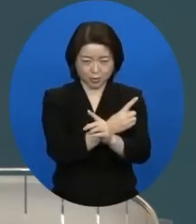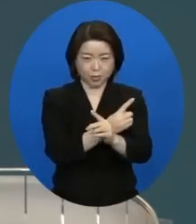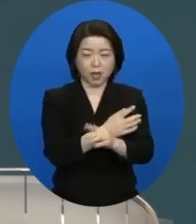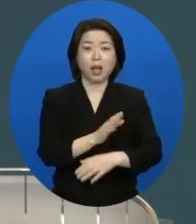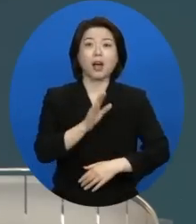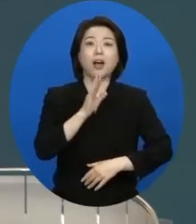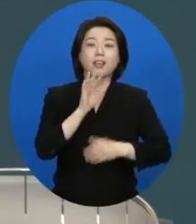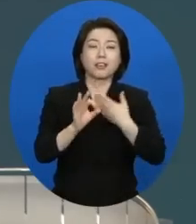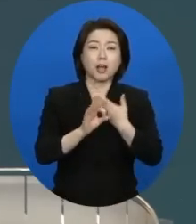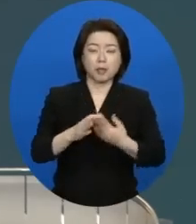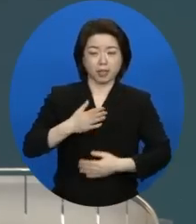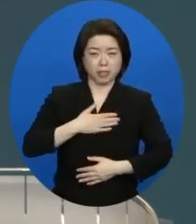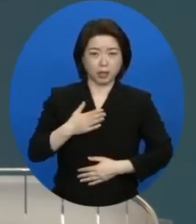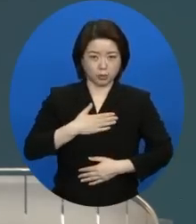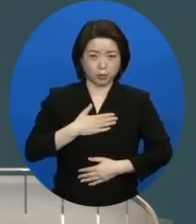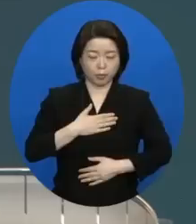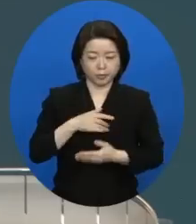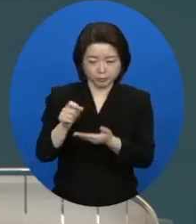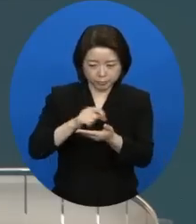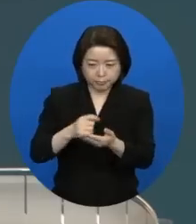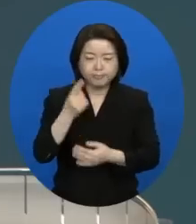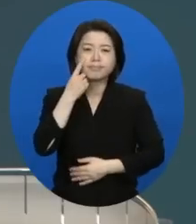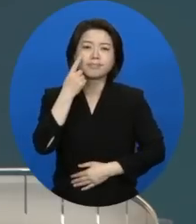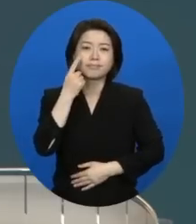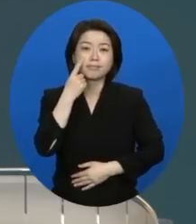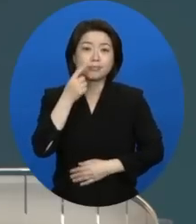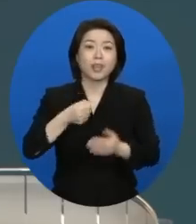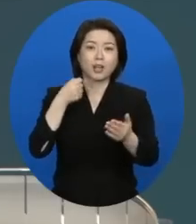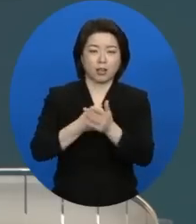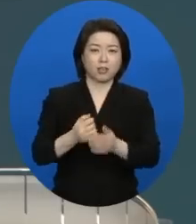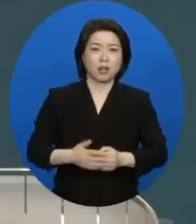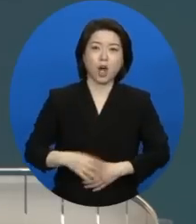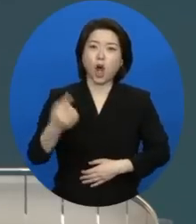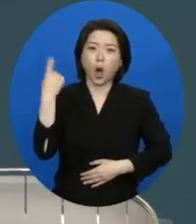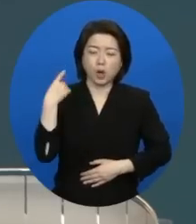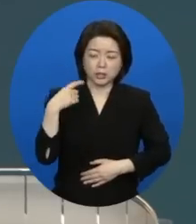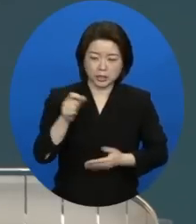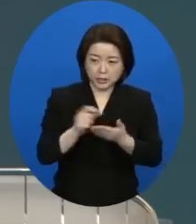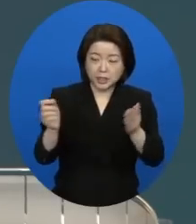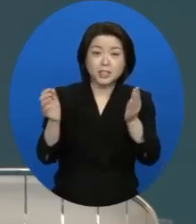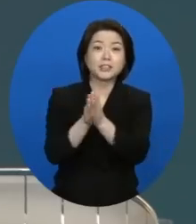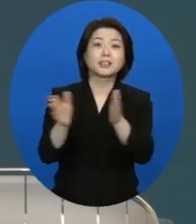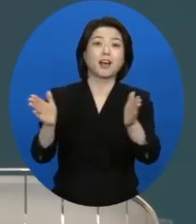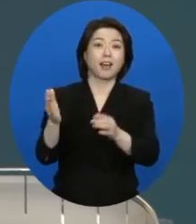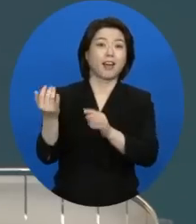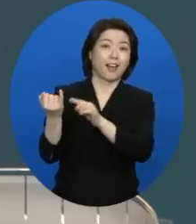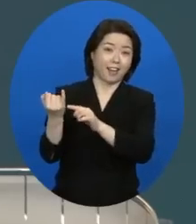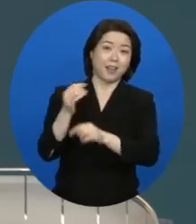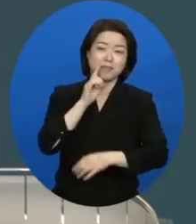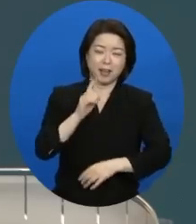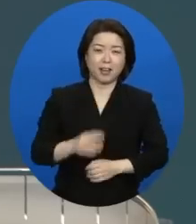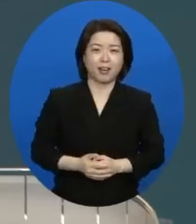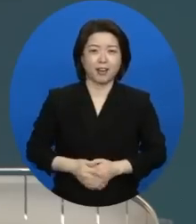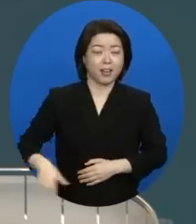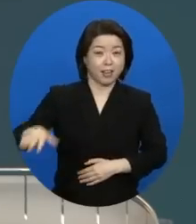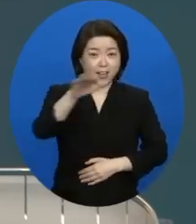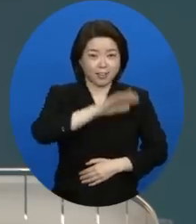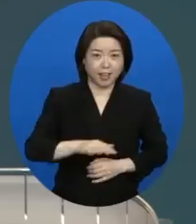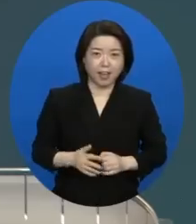그렇다면 나도 쓰겠다. 그래서 어제 쓰기 시작했다. 다들